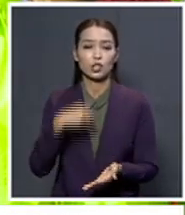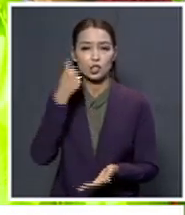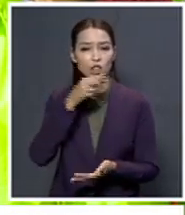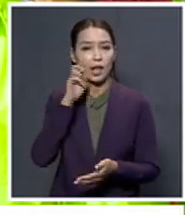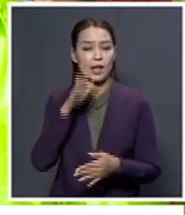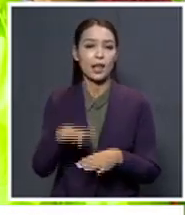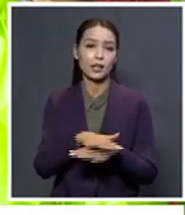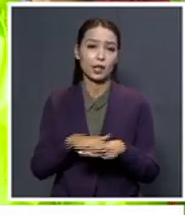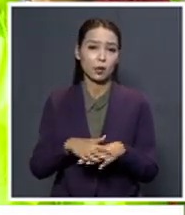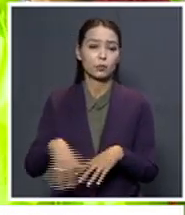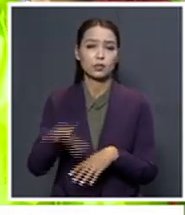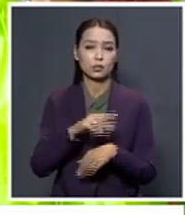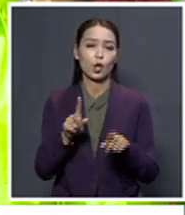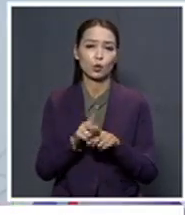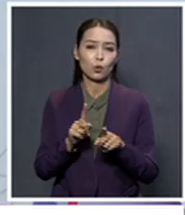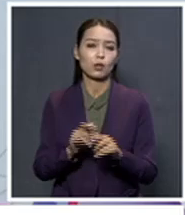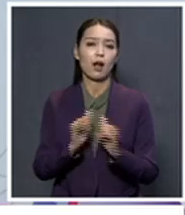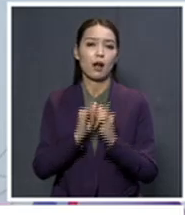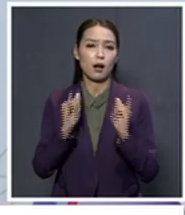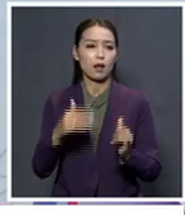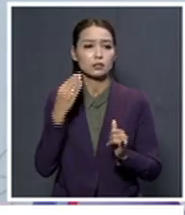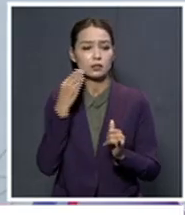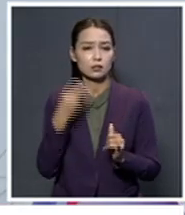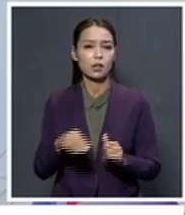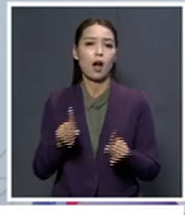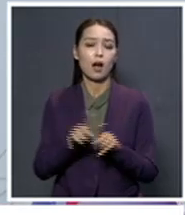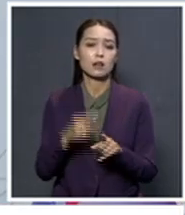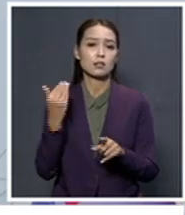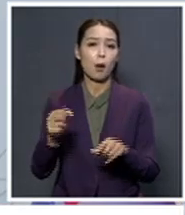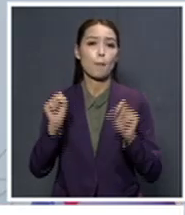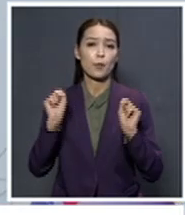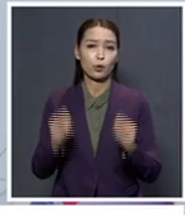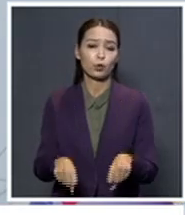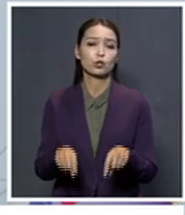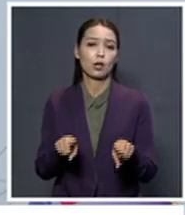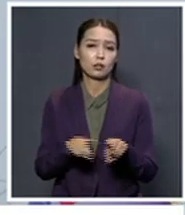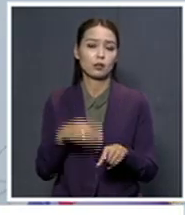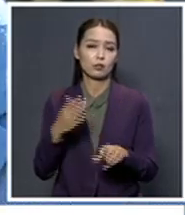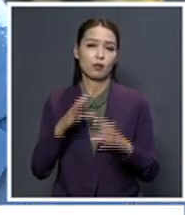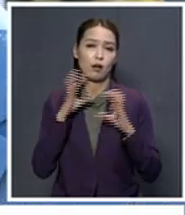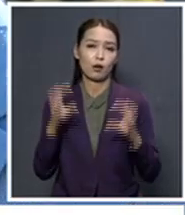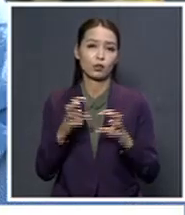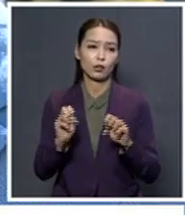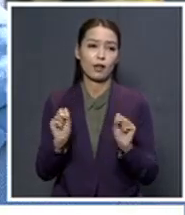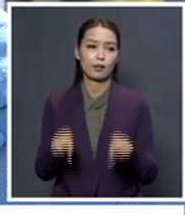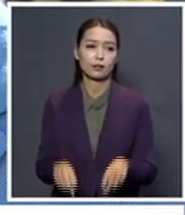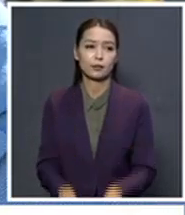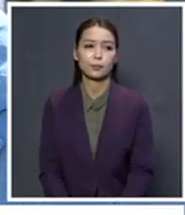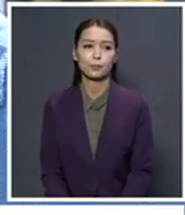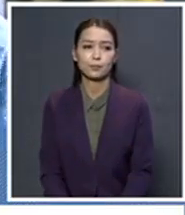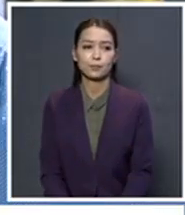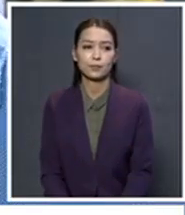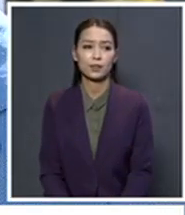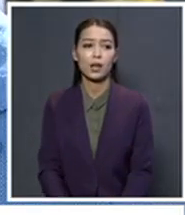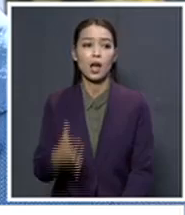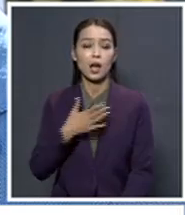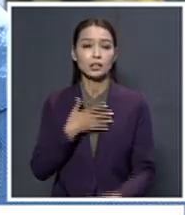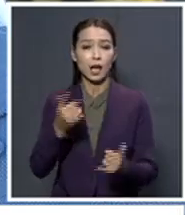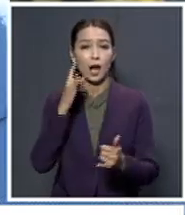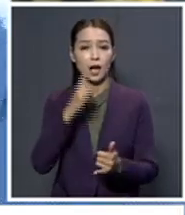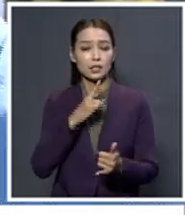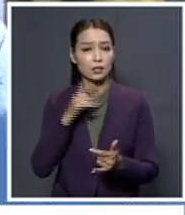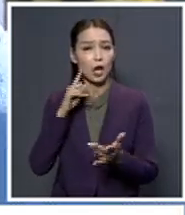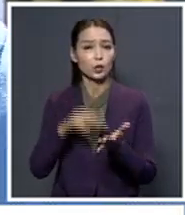елімізде еріктілер жылы болып бекітілгендіктен олардың мүмкіндіктерін молайту ісі де пысықталады. Неге Қазақстанда ұйымдасып жатқан